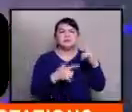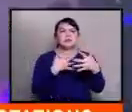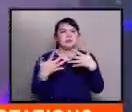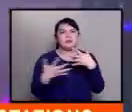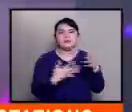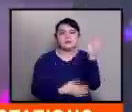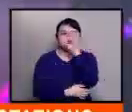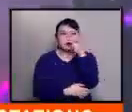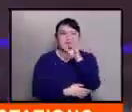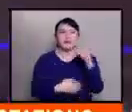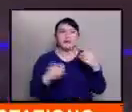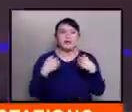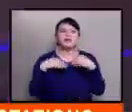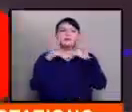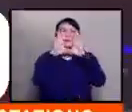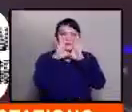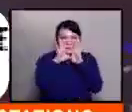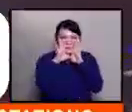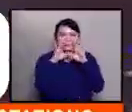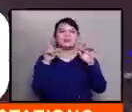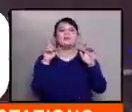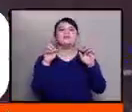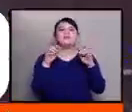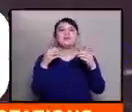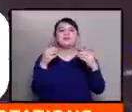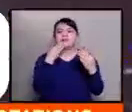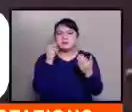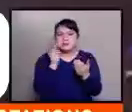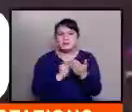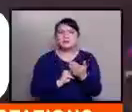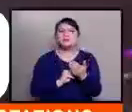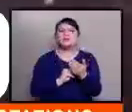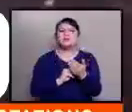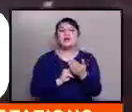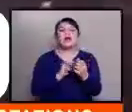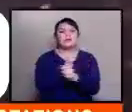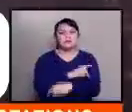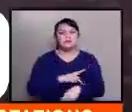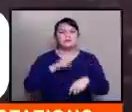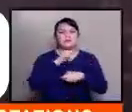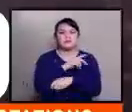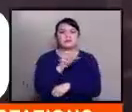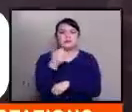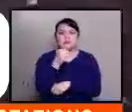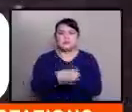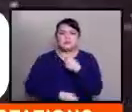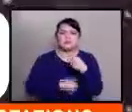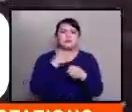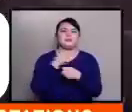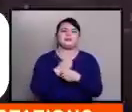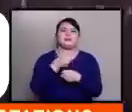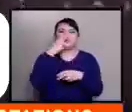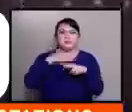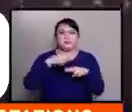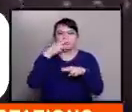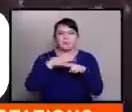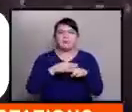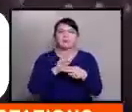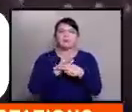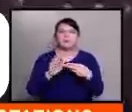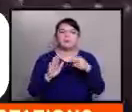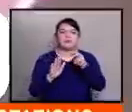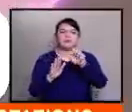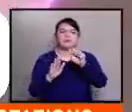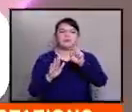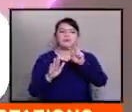May nagsulat at nag-shoutout pa ng mga mensahe kung gaano nila kana-appreciate ang 10 taong pagpapasaya ng Marvel Cinematic Universe